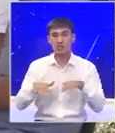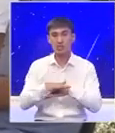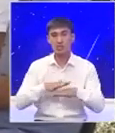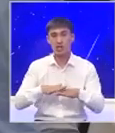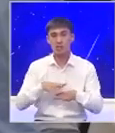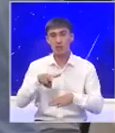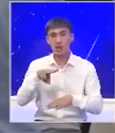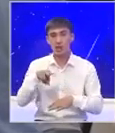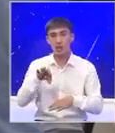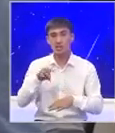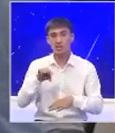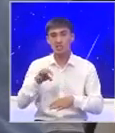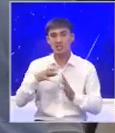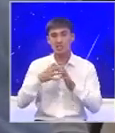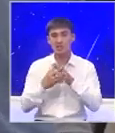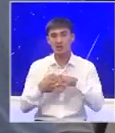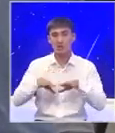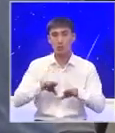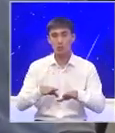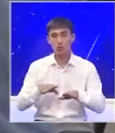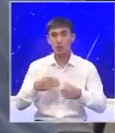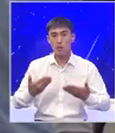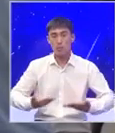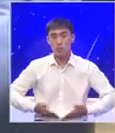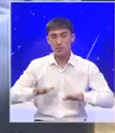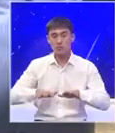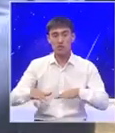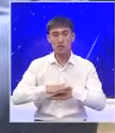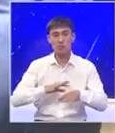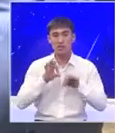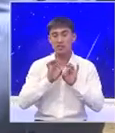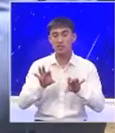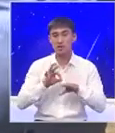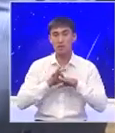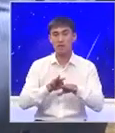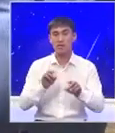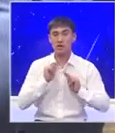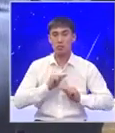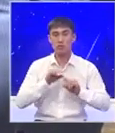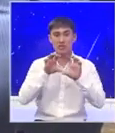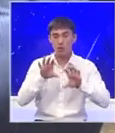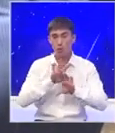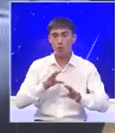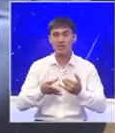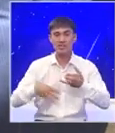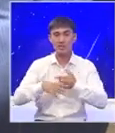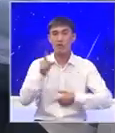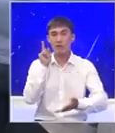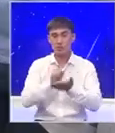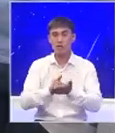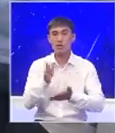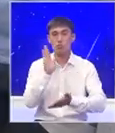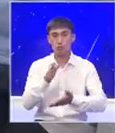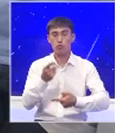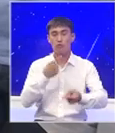населением Лобосинского сельского округа. Местным жителям разъяснили цели проводимой работы и то, что незаконно захваченные земли в обязательном